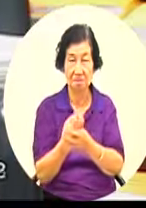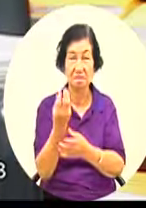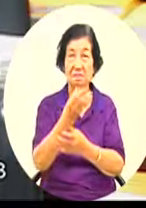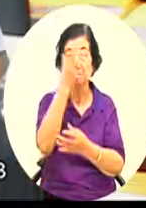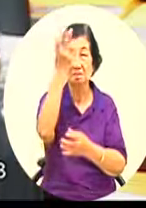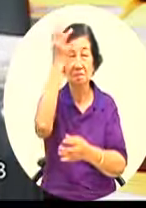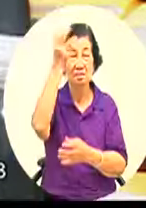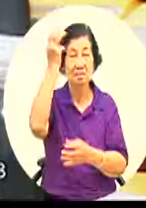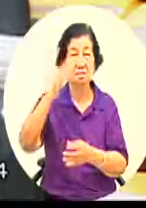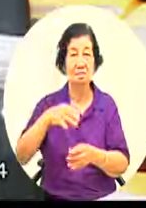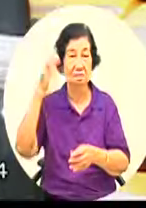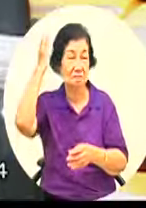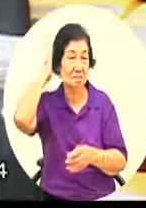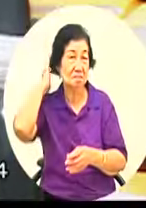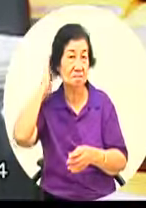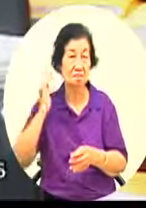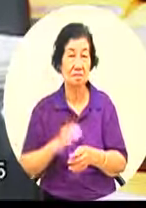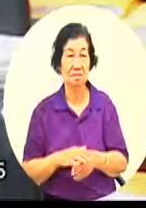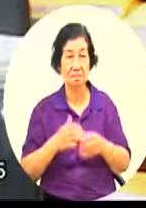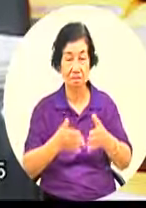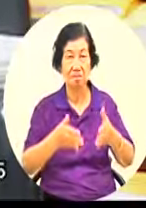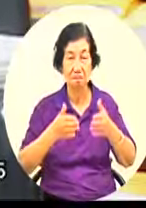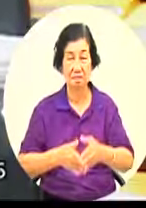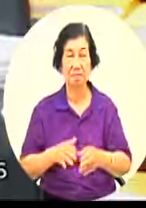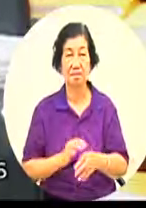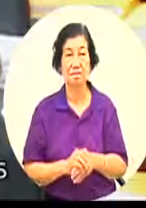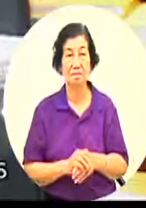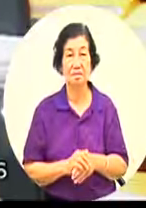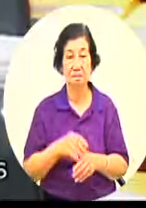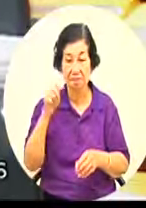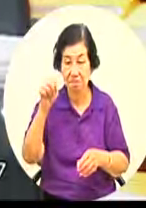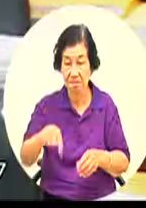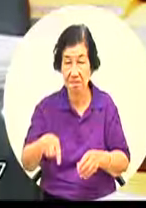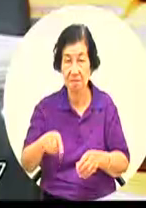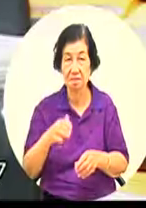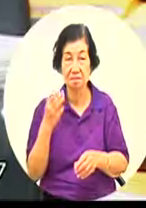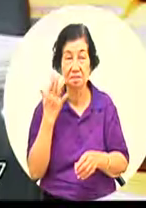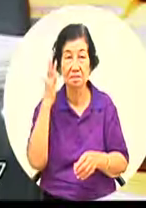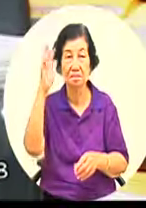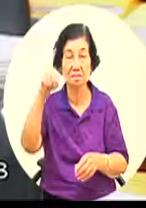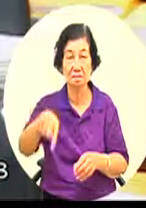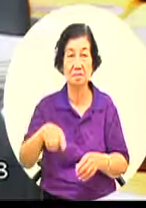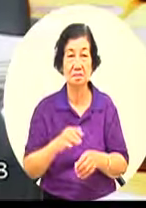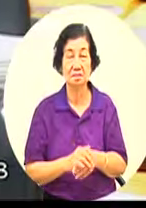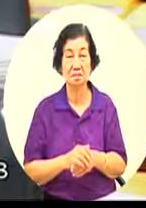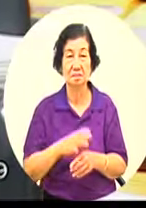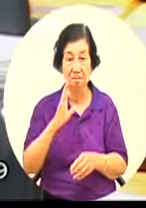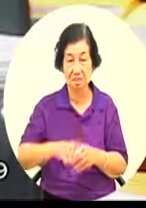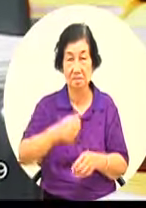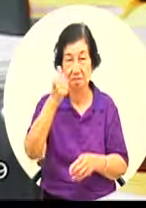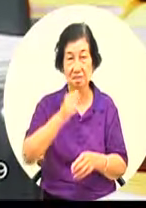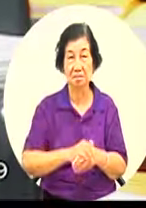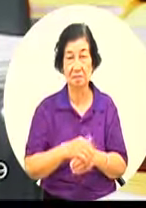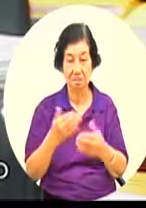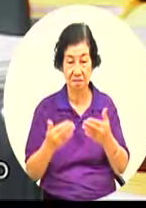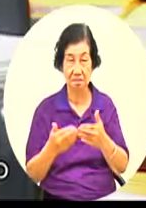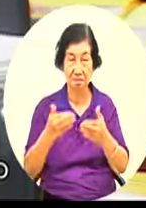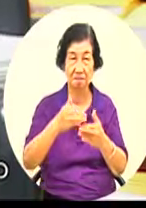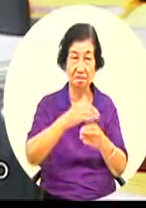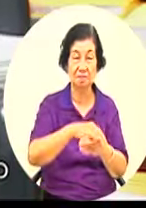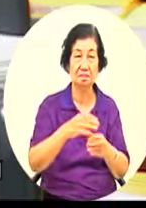啦。有没有比较重要的，你觉得有亮点的，在既然您头家的去高升副市长